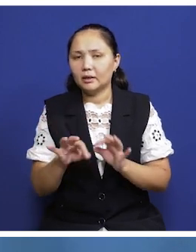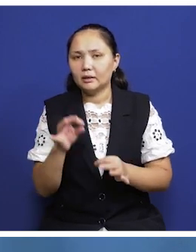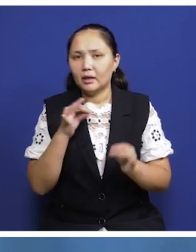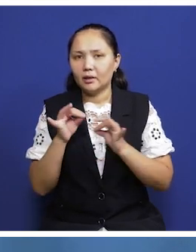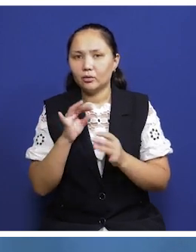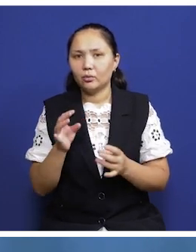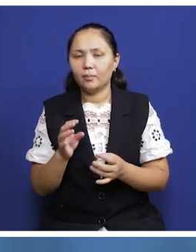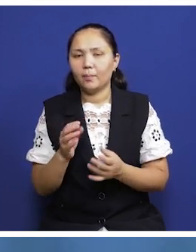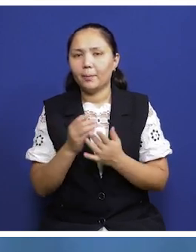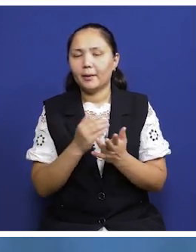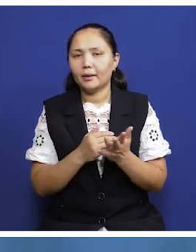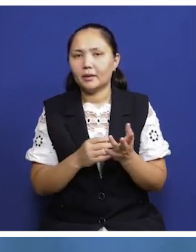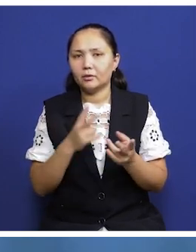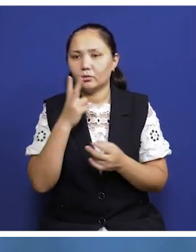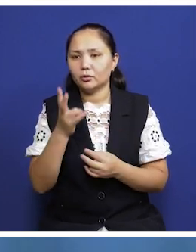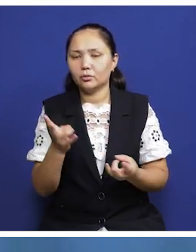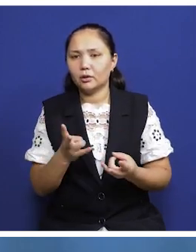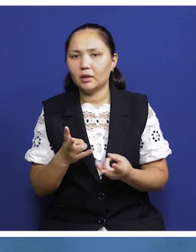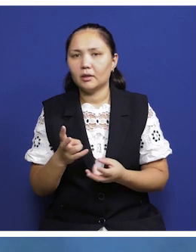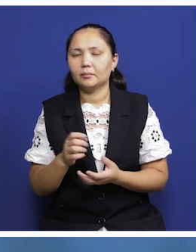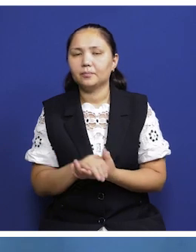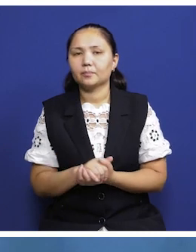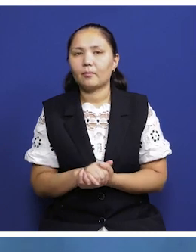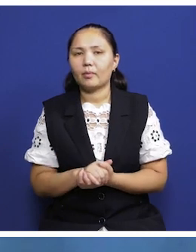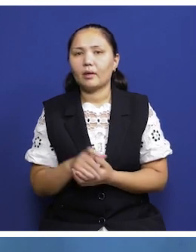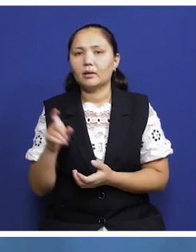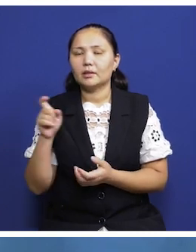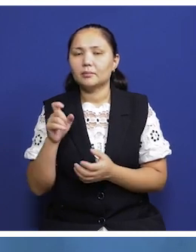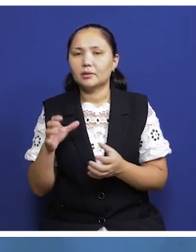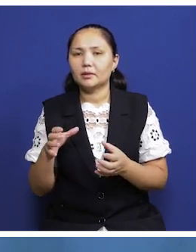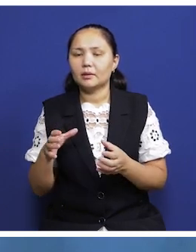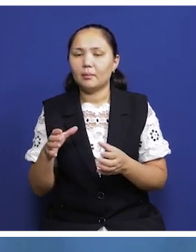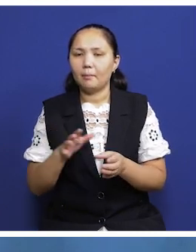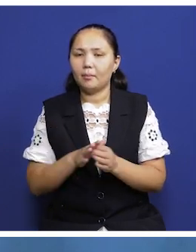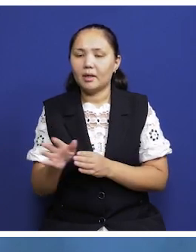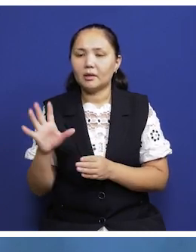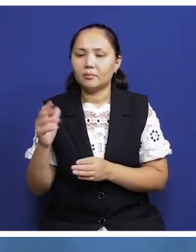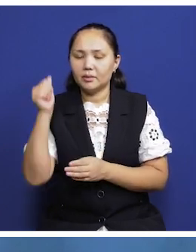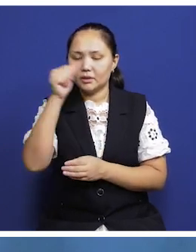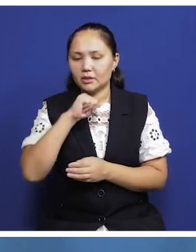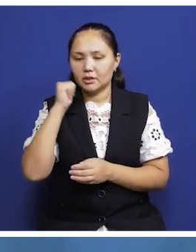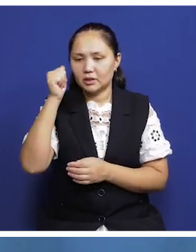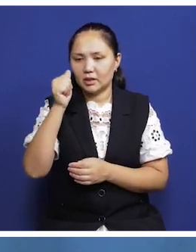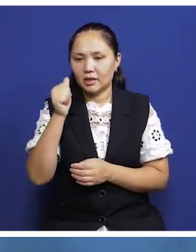анау айлықтан төлейтін әлеуметтік салықтар бар. Солардың бәрін есептегенде 5 жылда біз кемінде әрбір